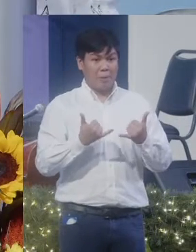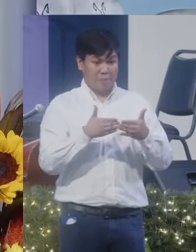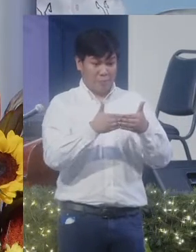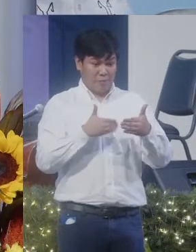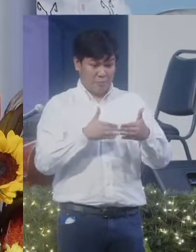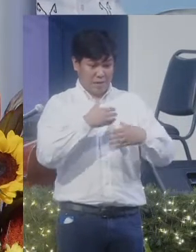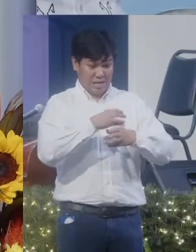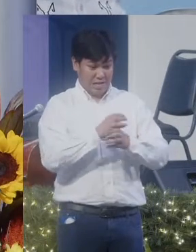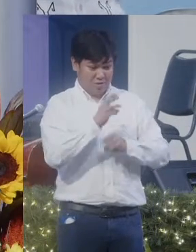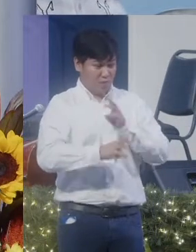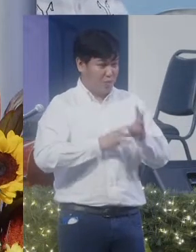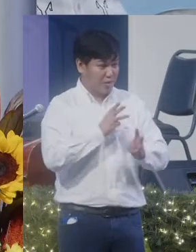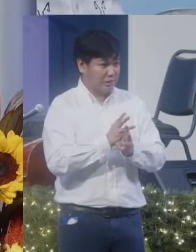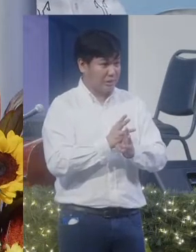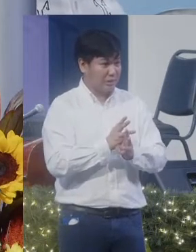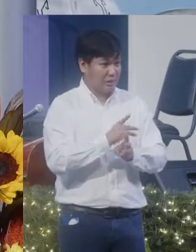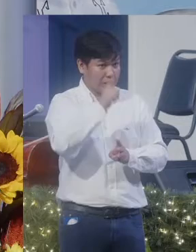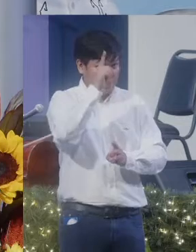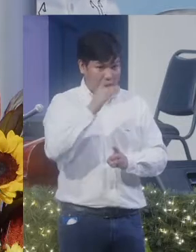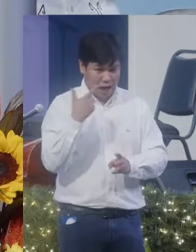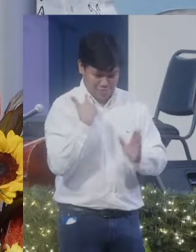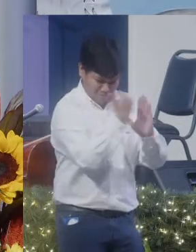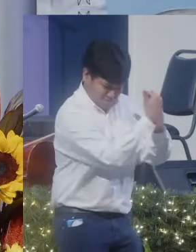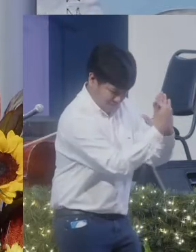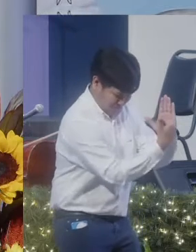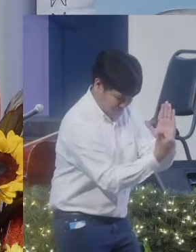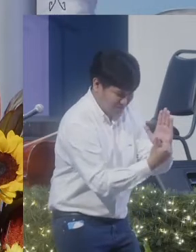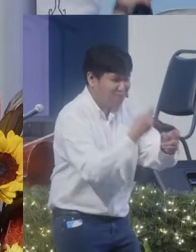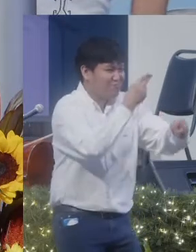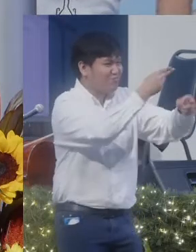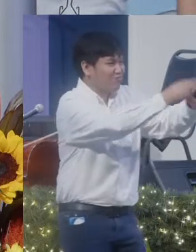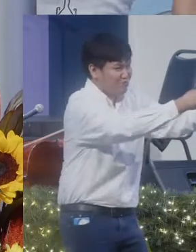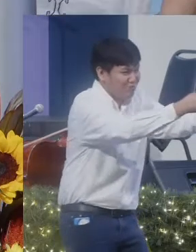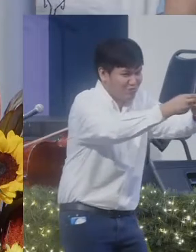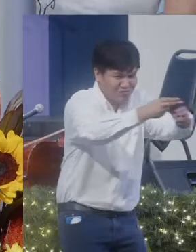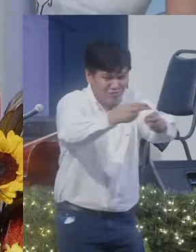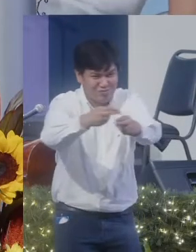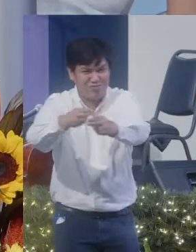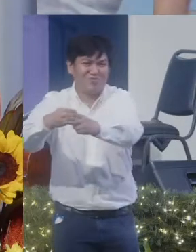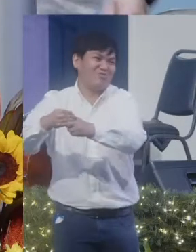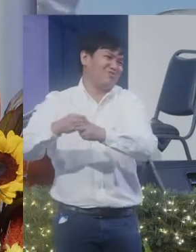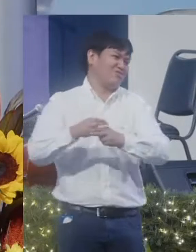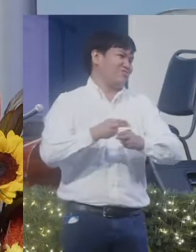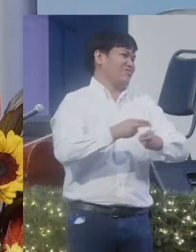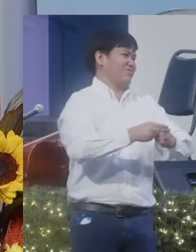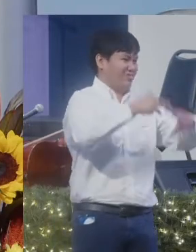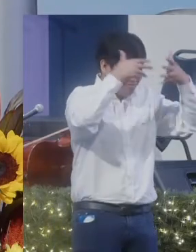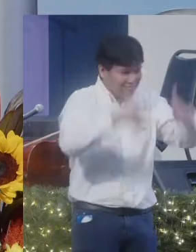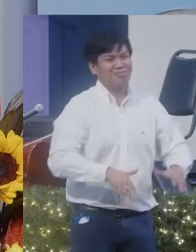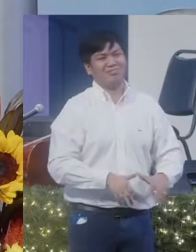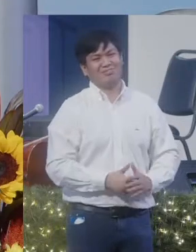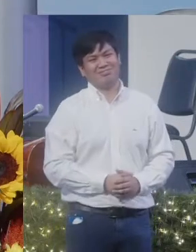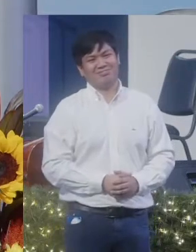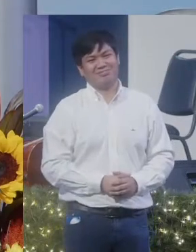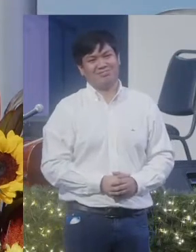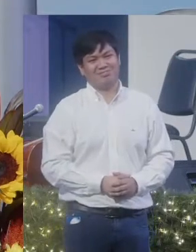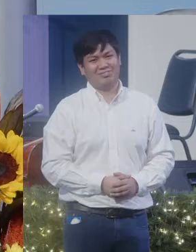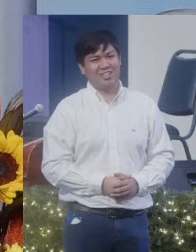ay hinirang na ng Panginoon upang sila ay manampalataya sa Kanya. Mga